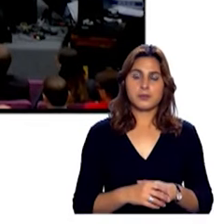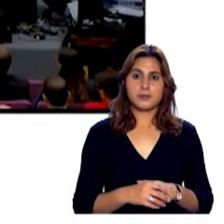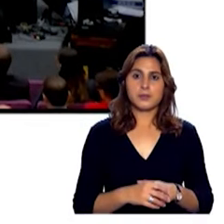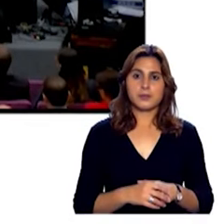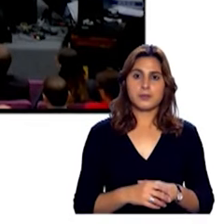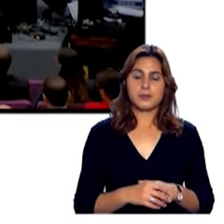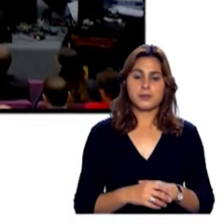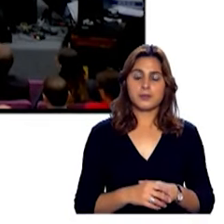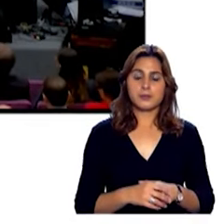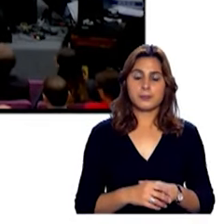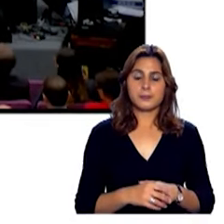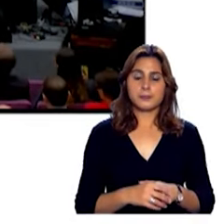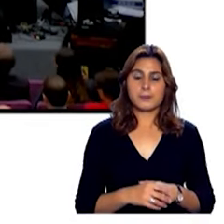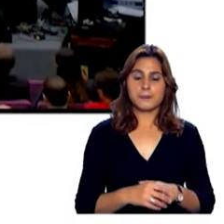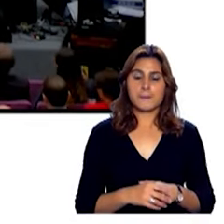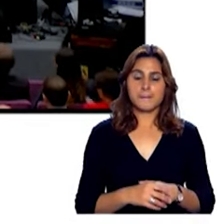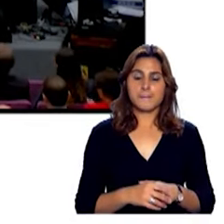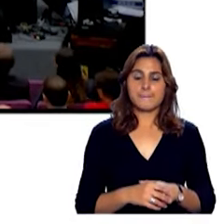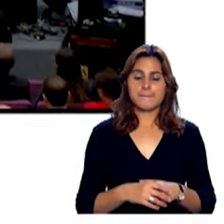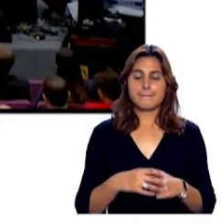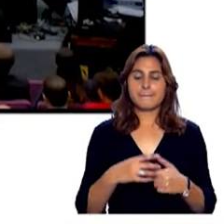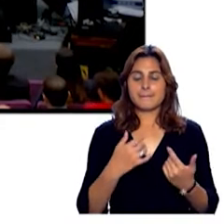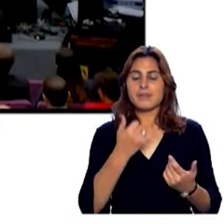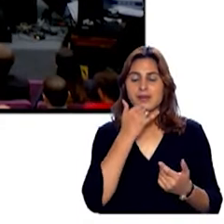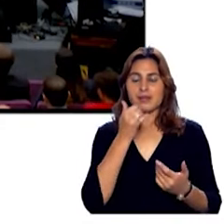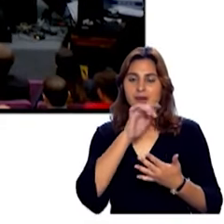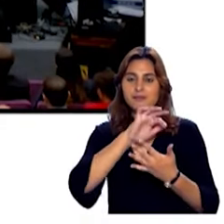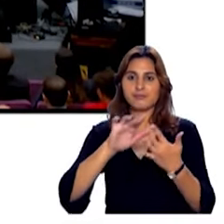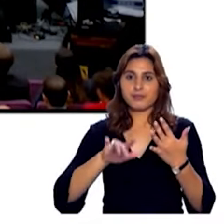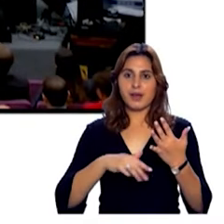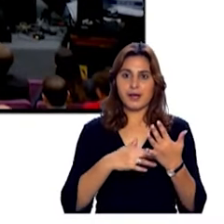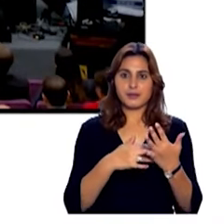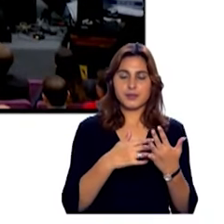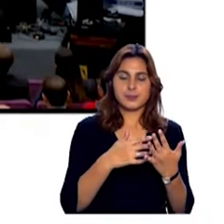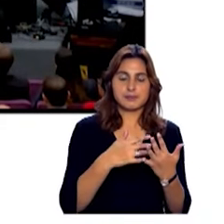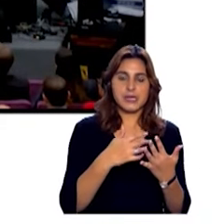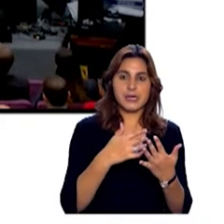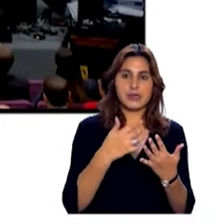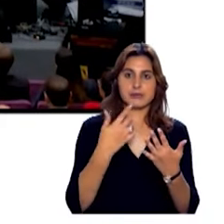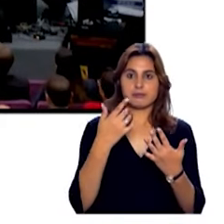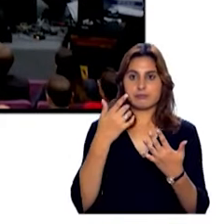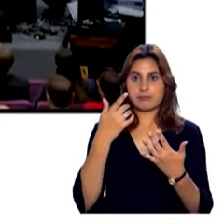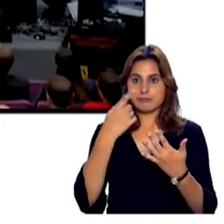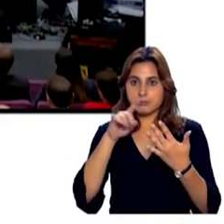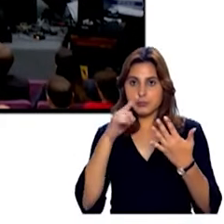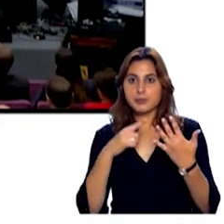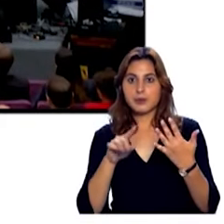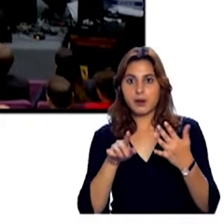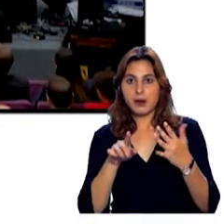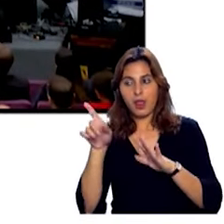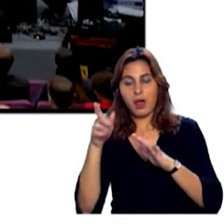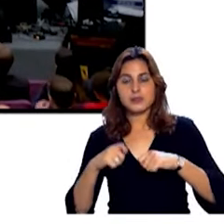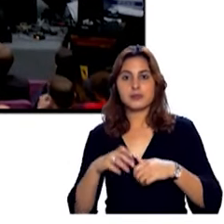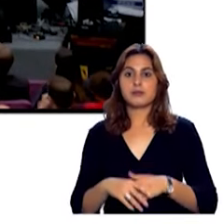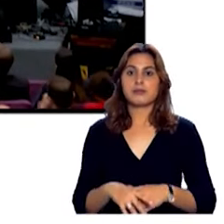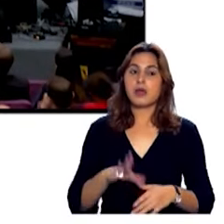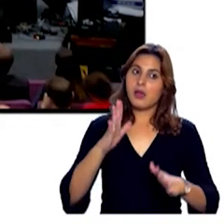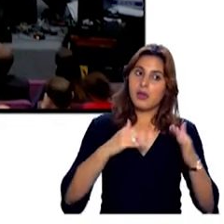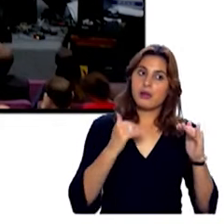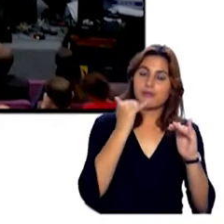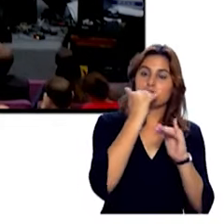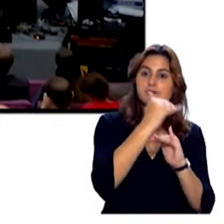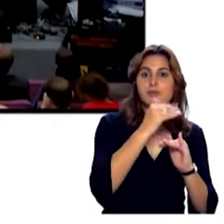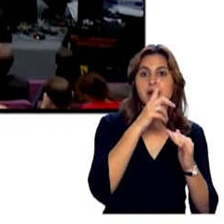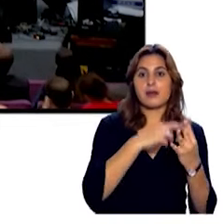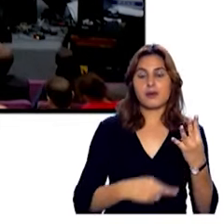preliminare quando Il ricorso in cassazione non supera questo vaglio preliminare la corte di cassazione